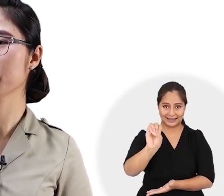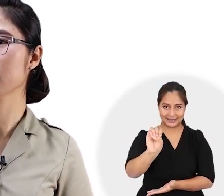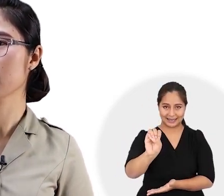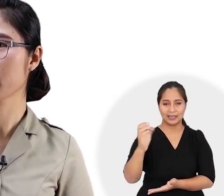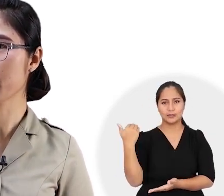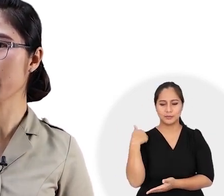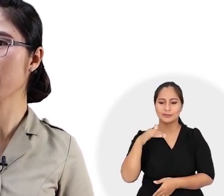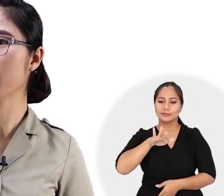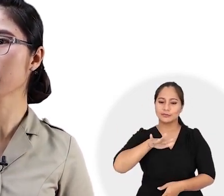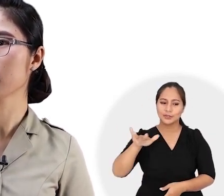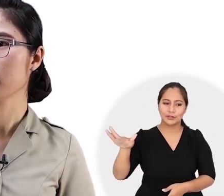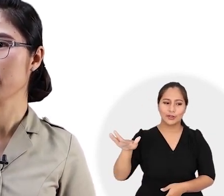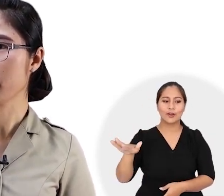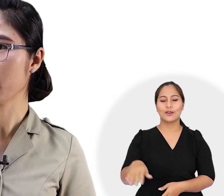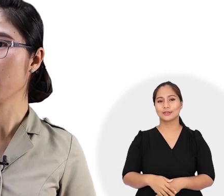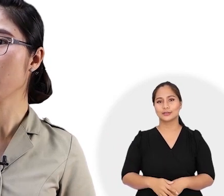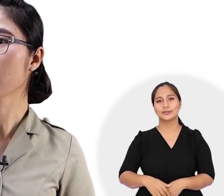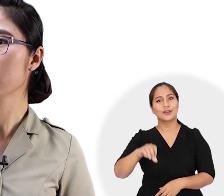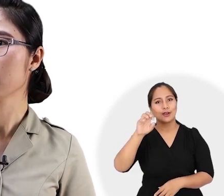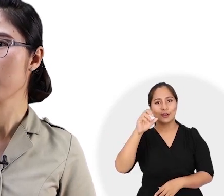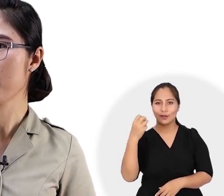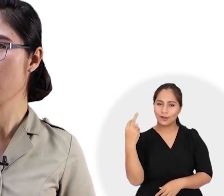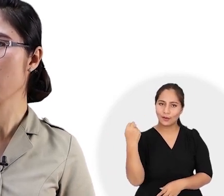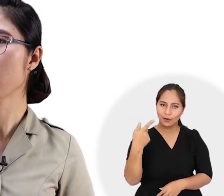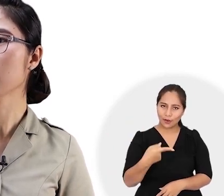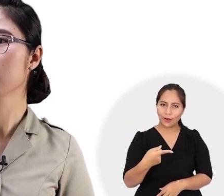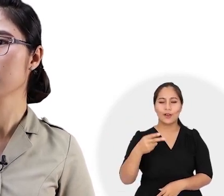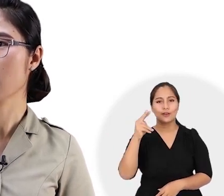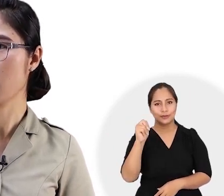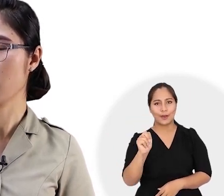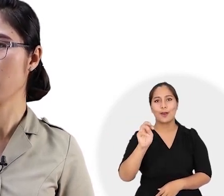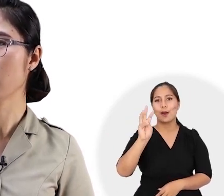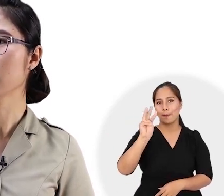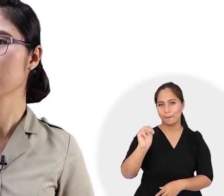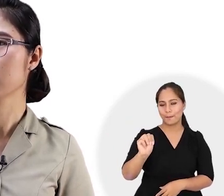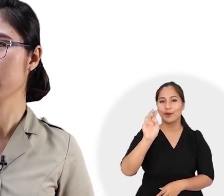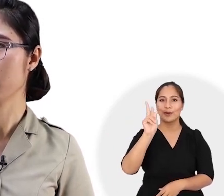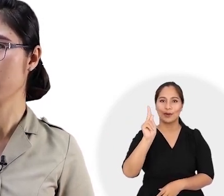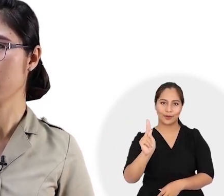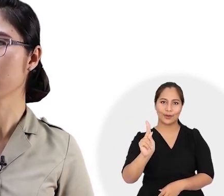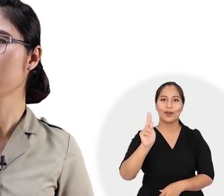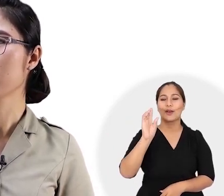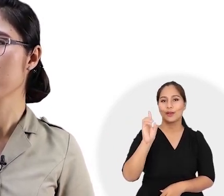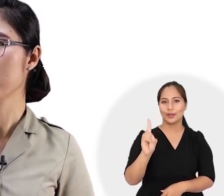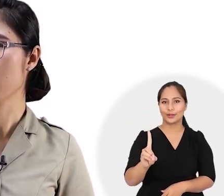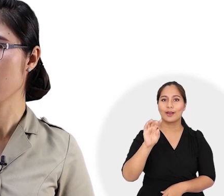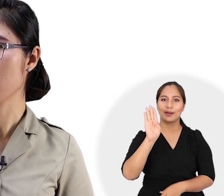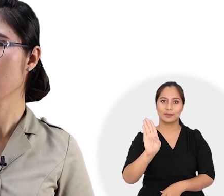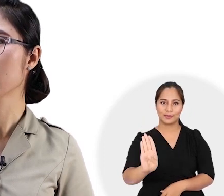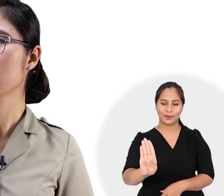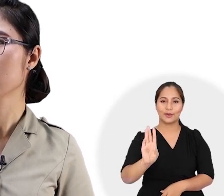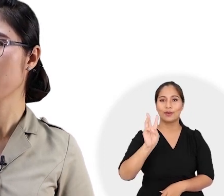ะกดงอนอมอกอดอ